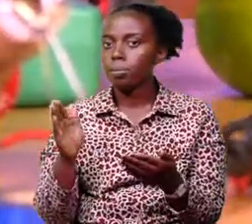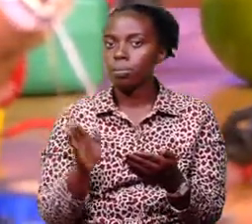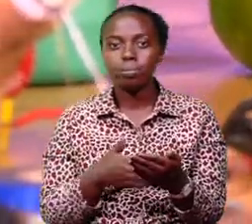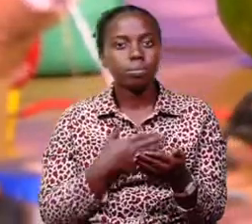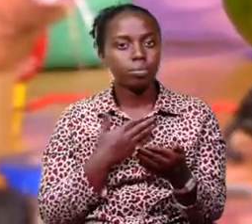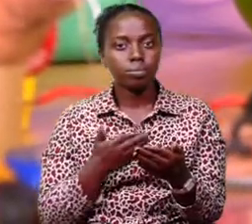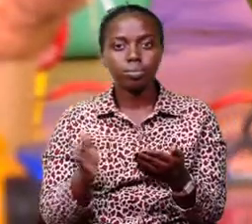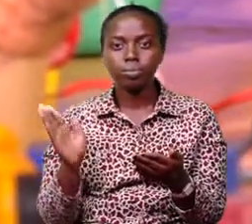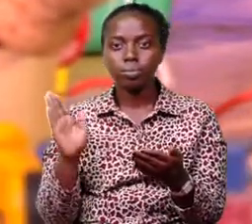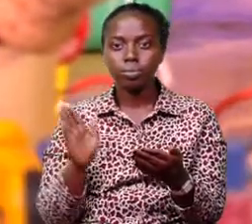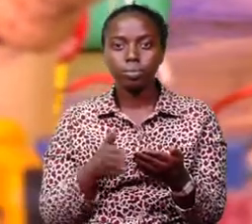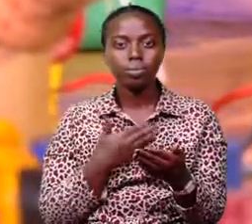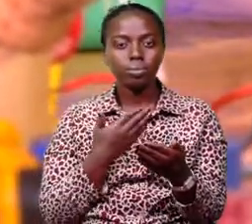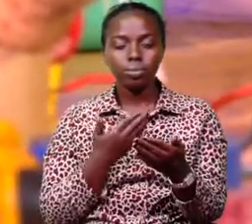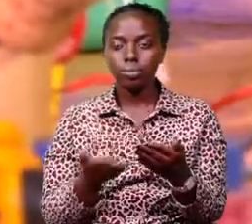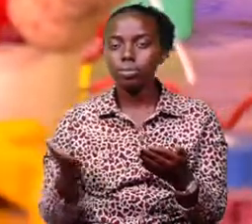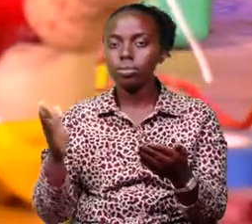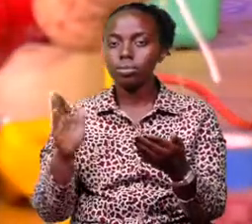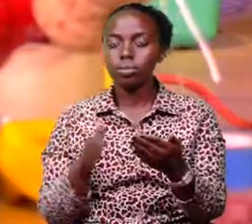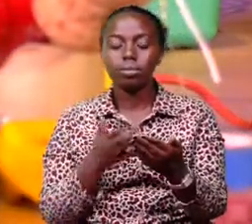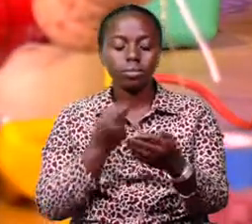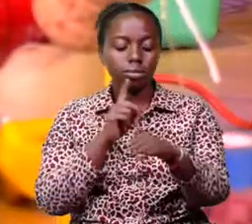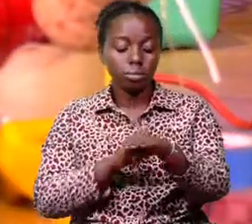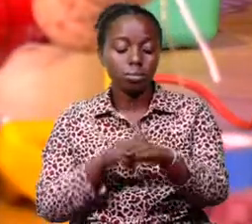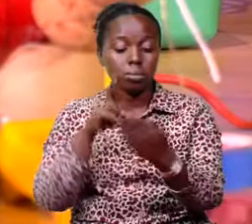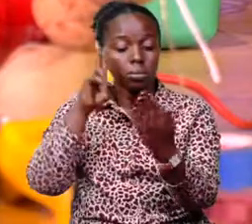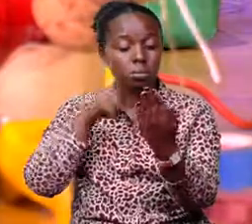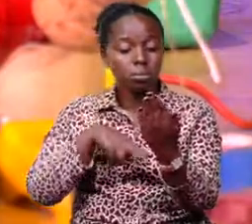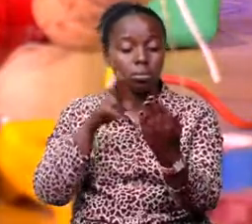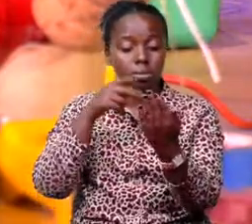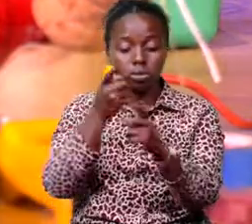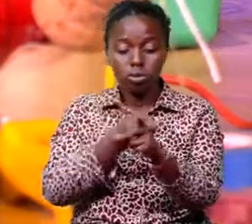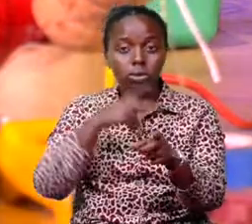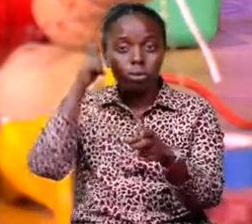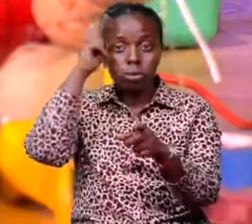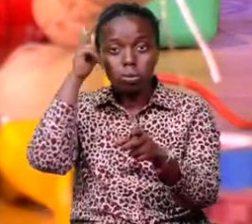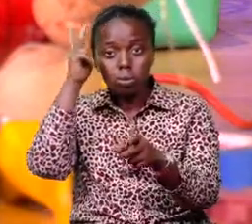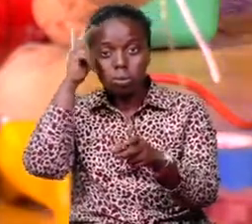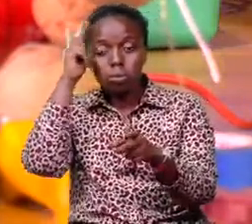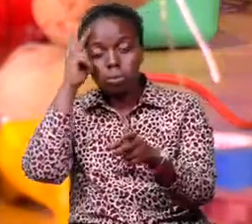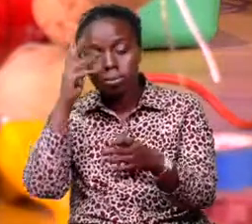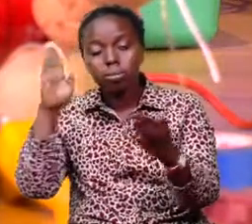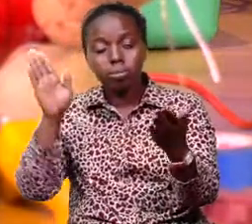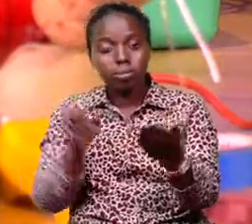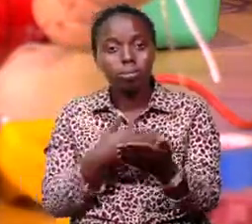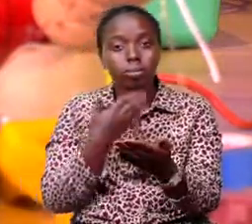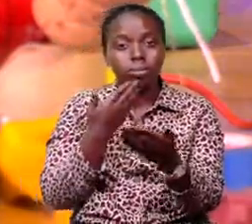rw'ejo fata umwanya usome uva mu bumenyi